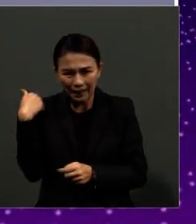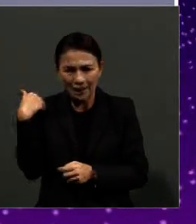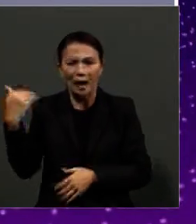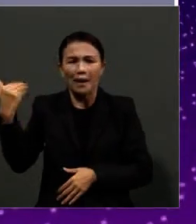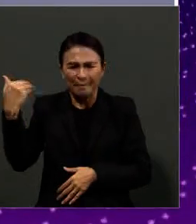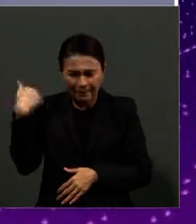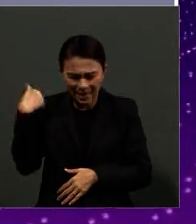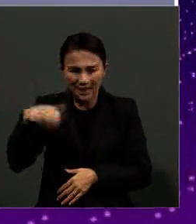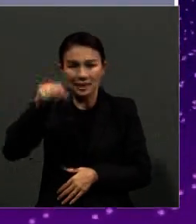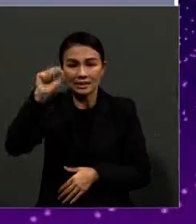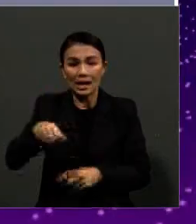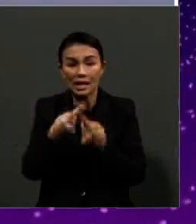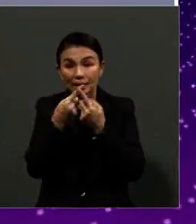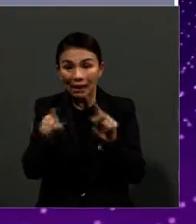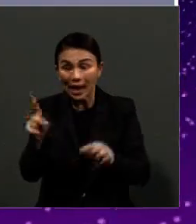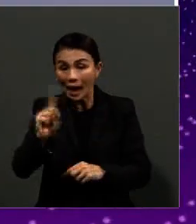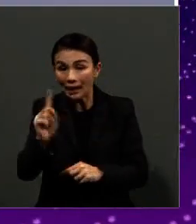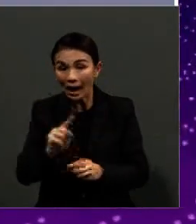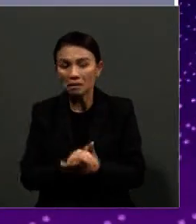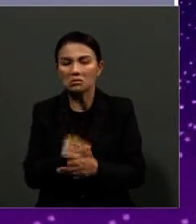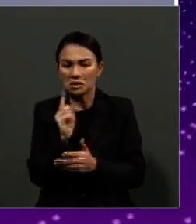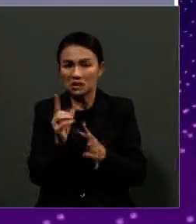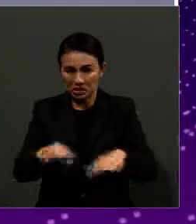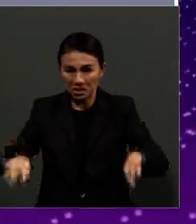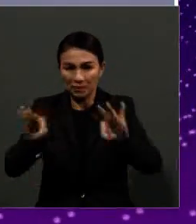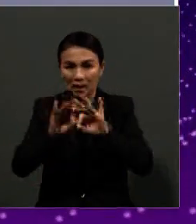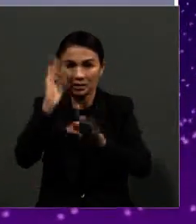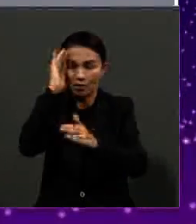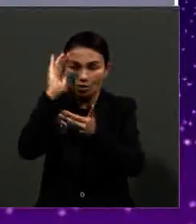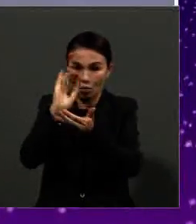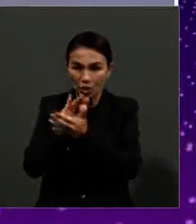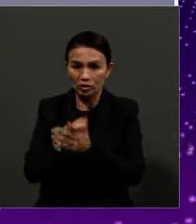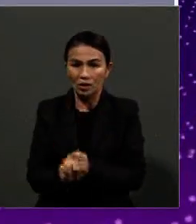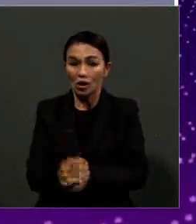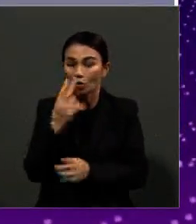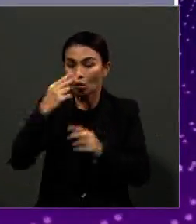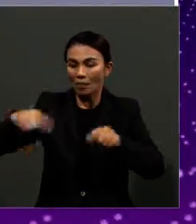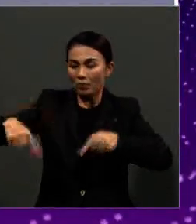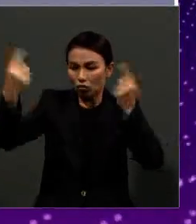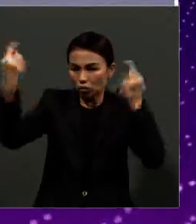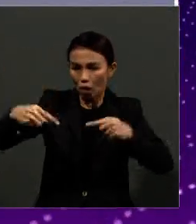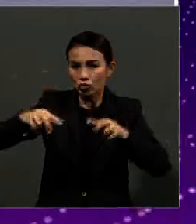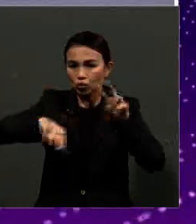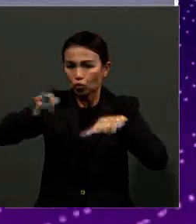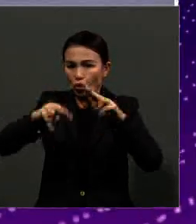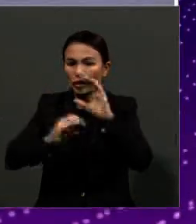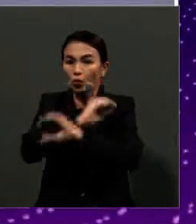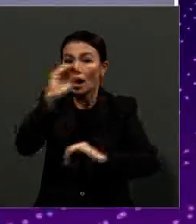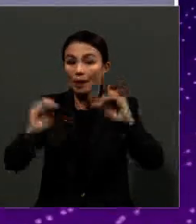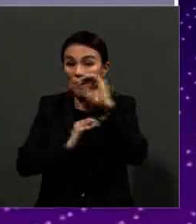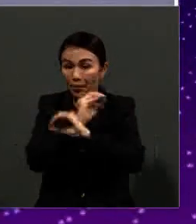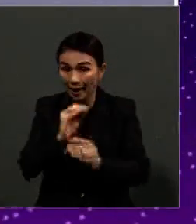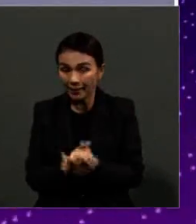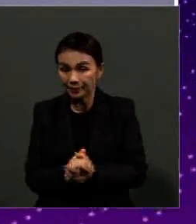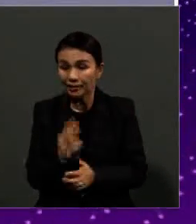ๆแต่ที่มากกว่าแค่อุบัติเหตุคุณผู้ชมวันนี้เนี่ยทางตำรวจทางหลวงเขาไปตั้งด่านนะฮะเพื่อดูความปลอดภัยปรากฏว่า